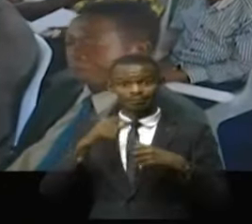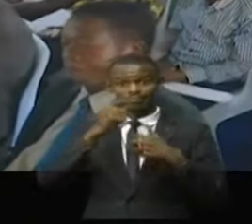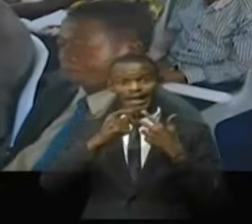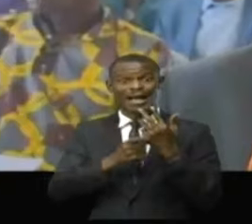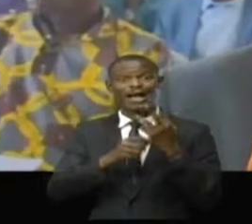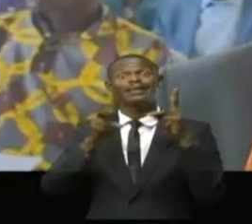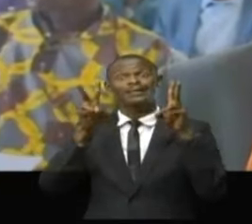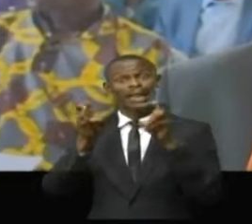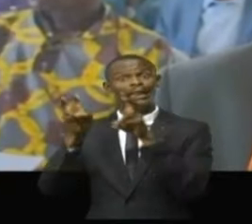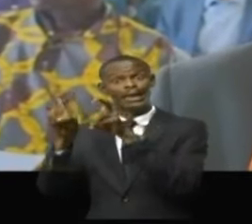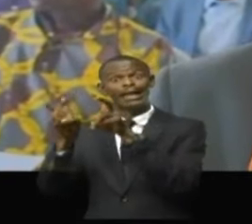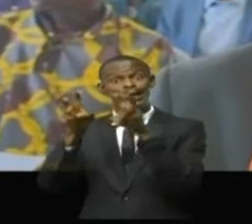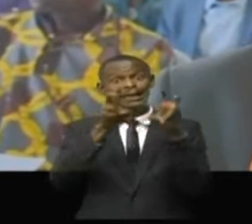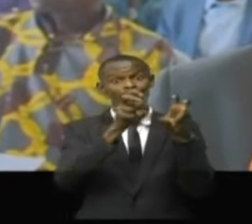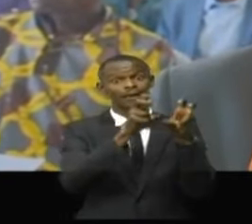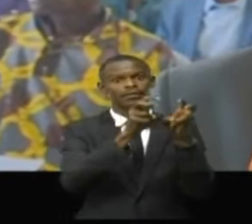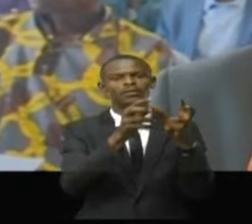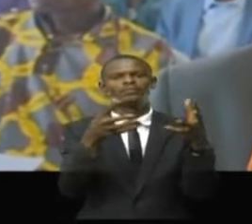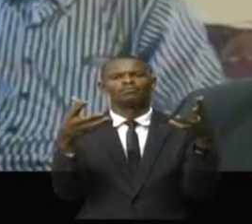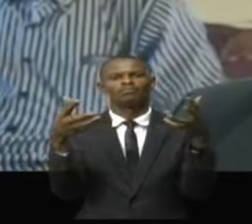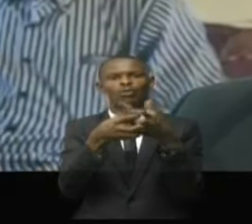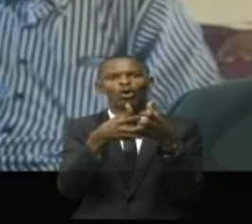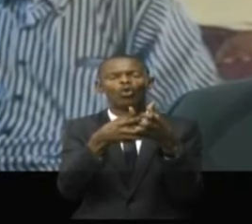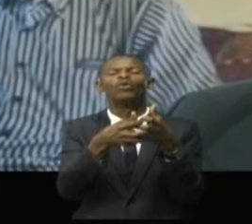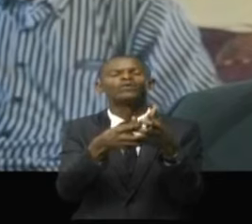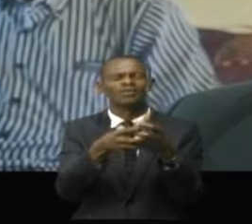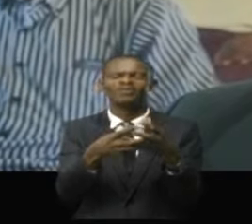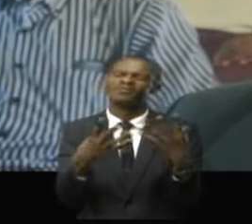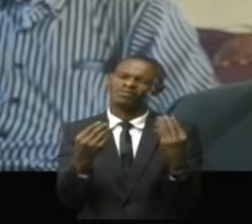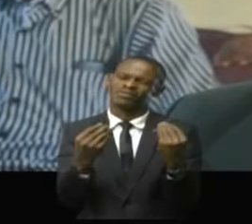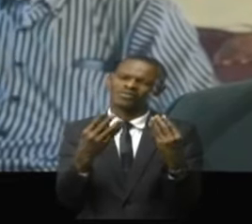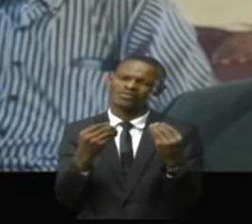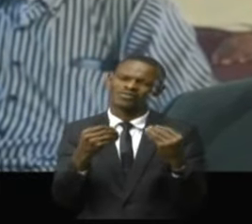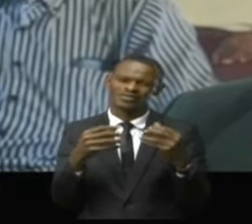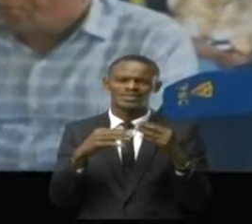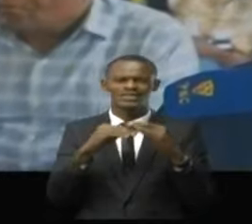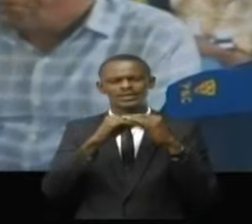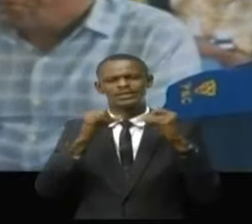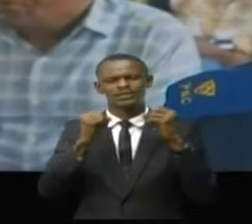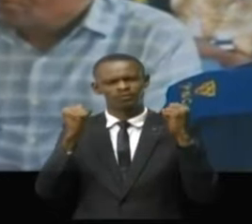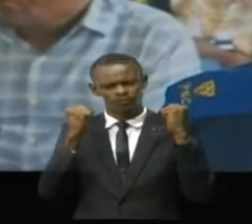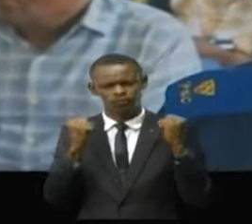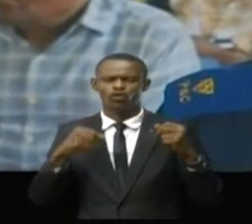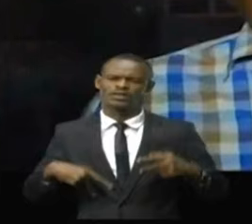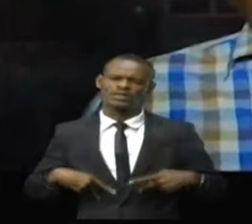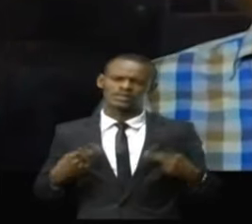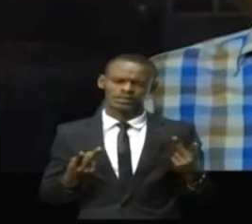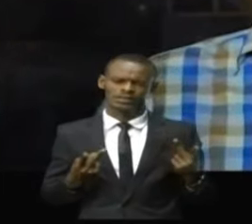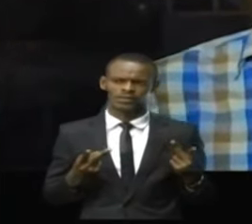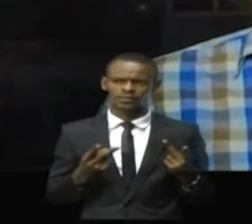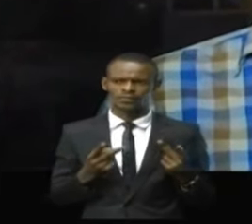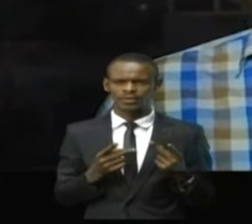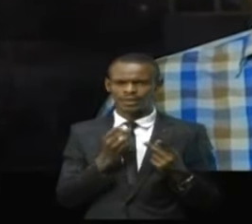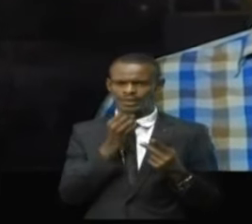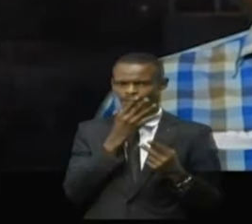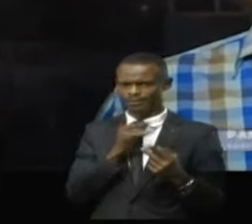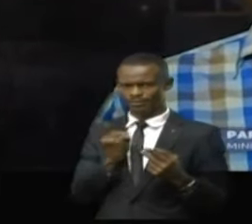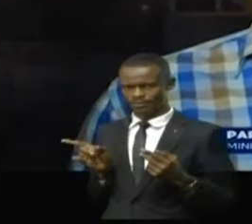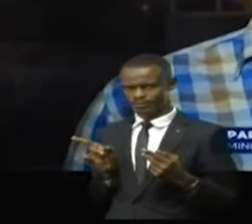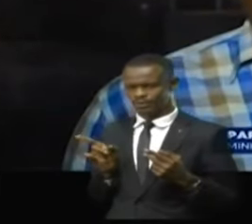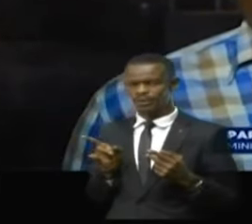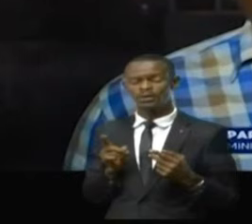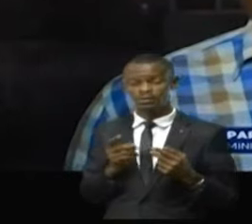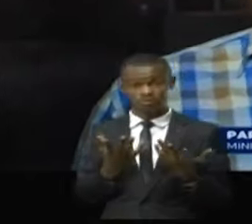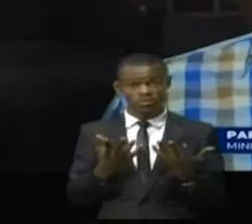qui contribuent au développement personnel et à la stabilité de notre futur. L'église a un rôle à jouer sur les choix de